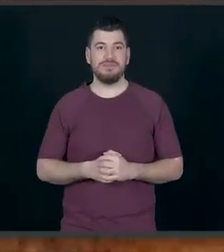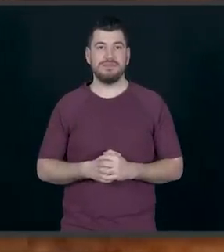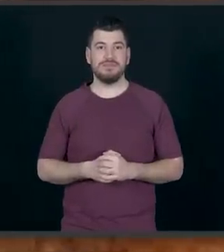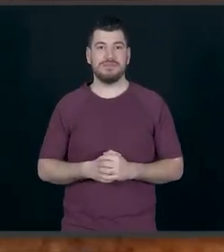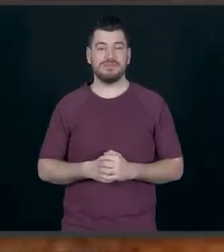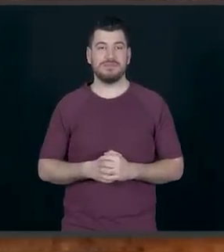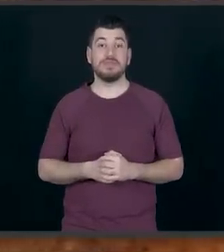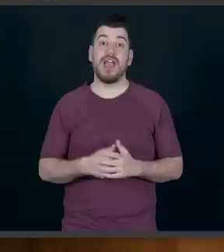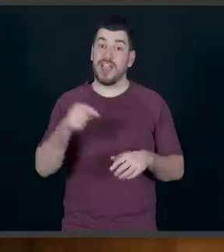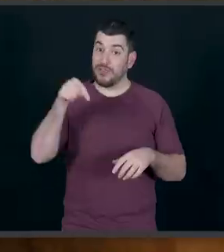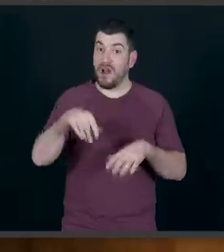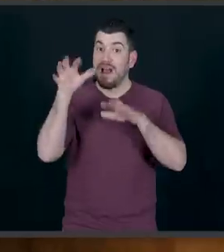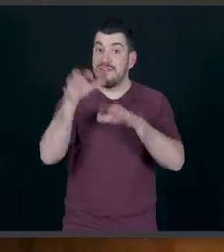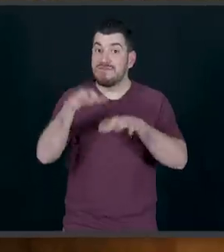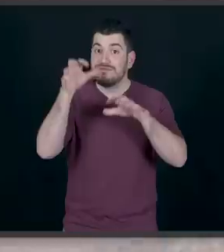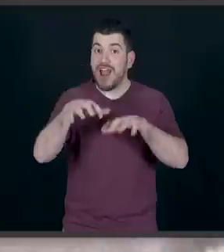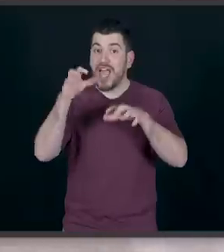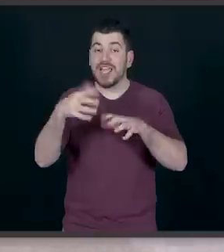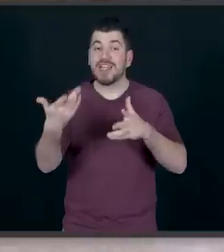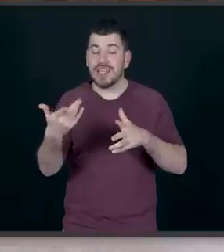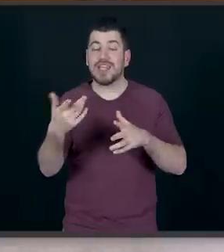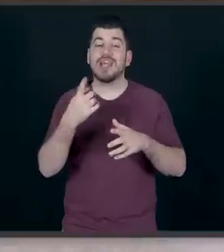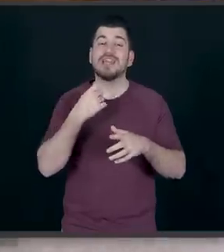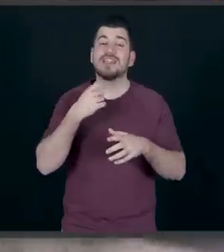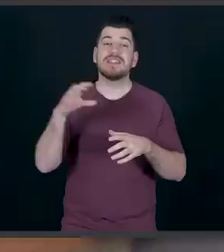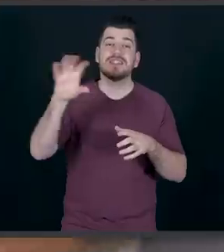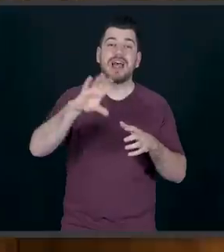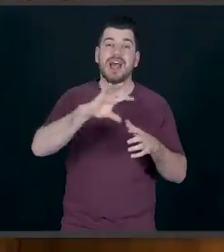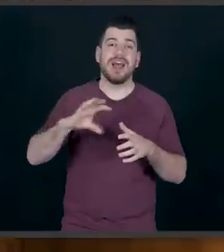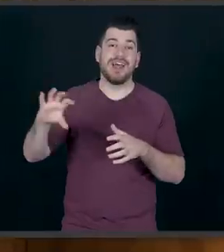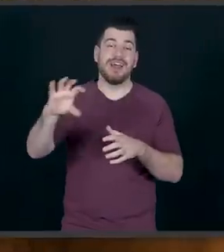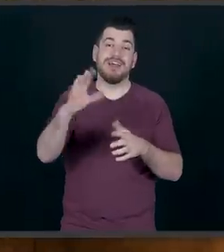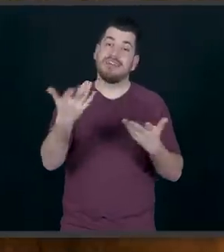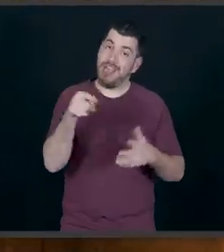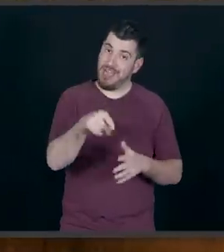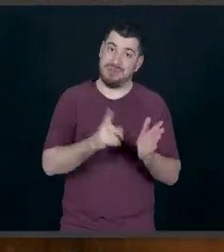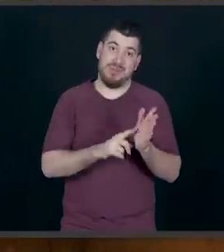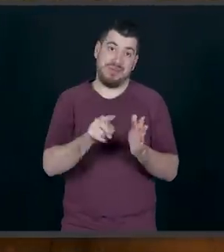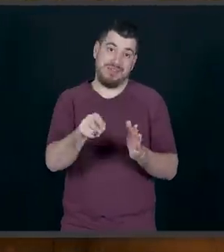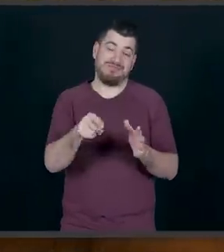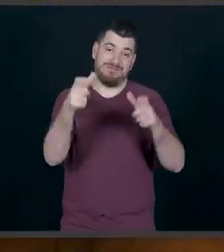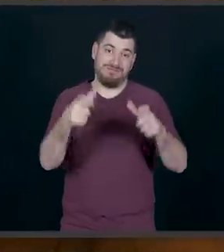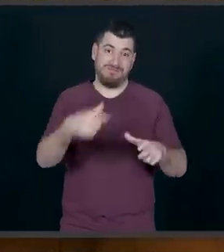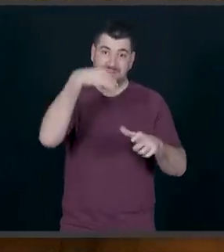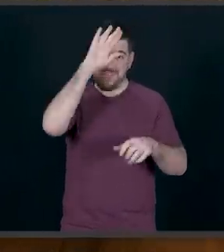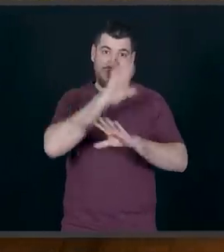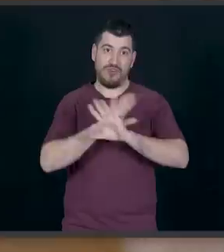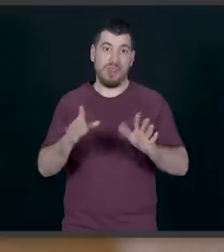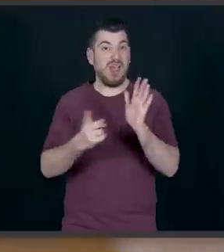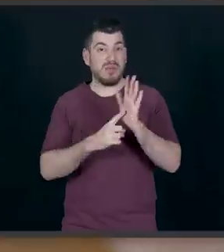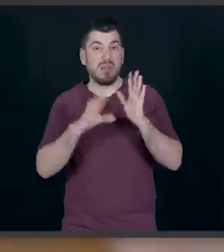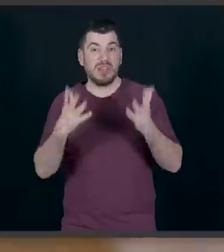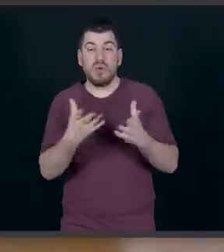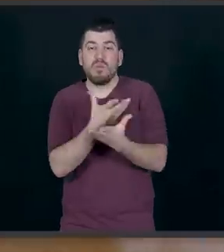Και βρέχει άχνη ζάχαρη. Έτσι πρέπει να είναι, ρε παιδιά, μια βασιλόπιτα. Με πολύ,